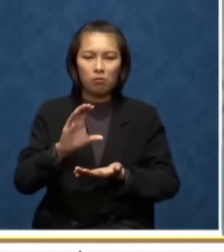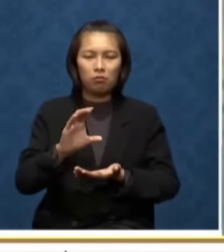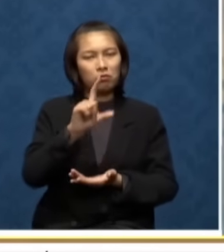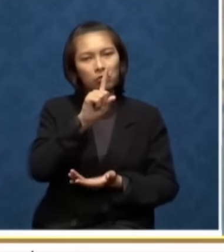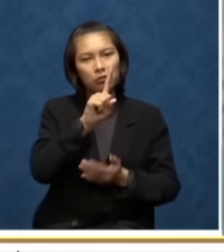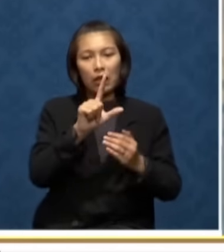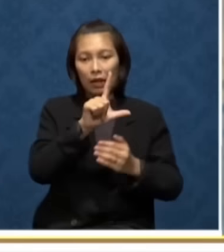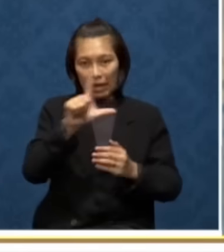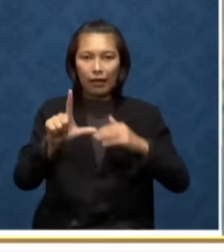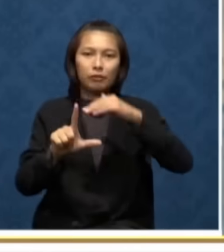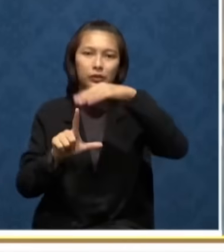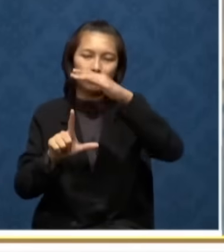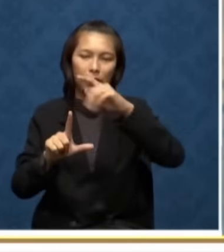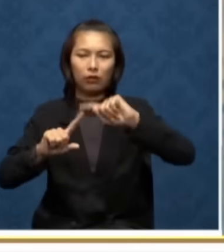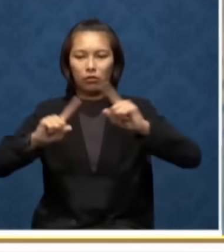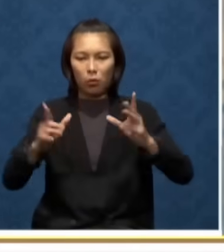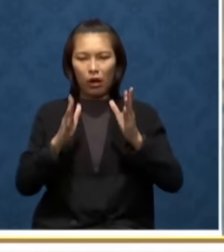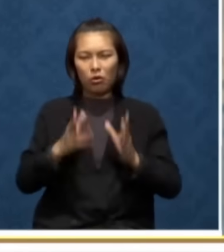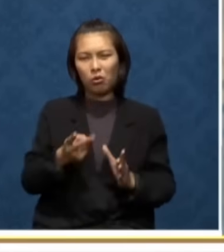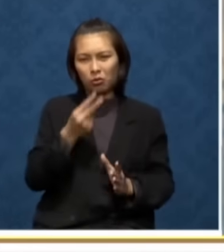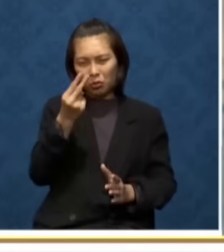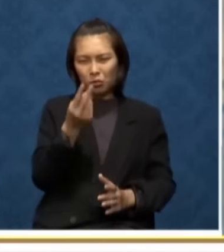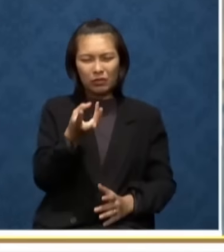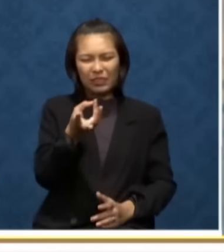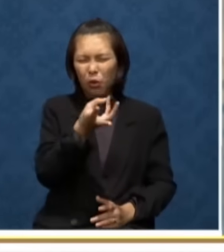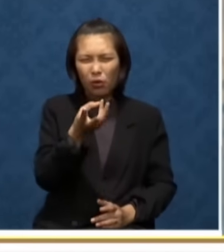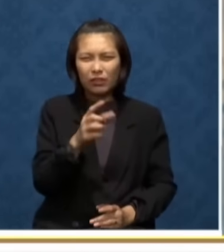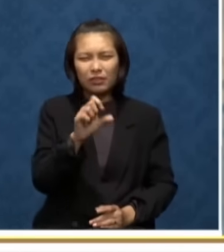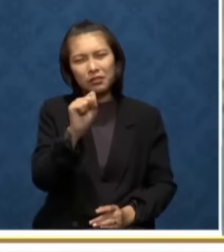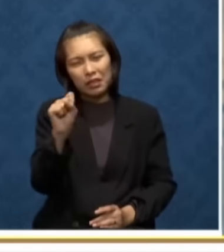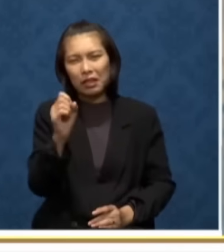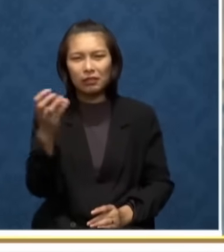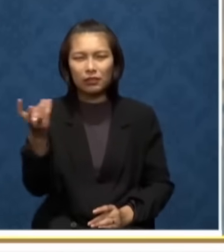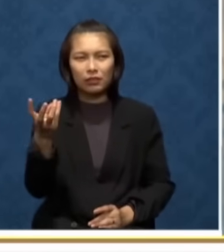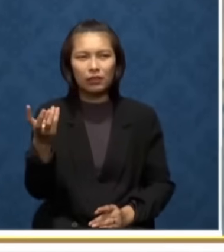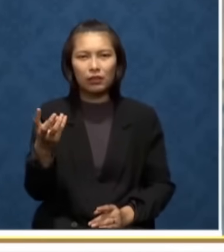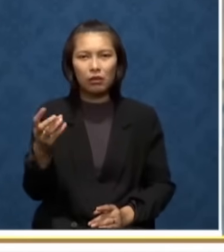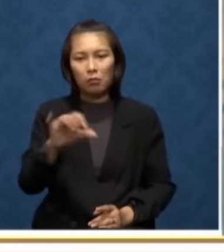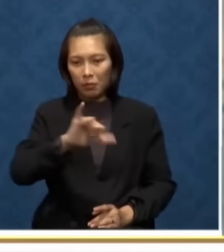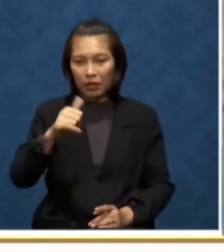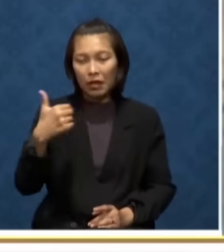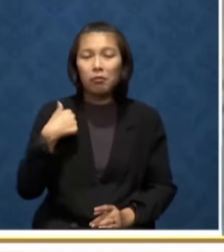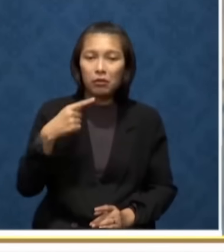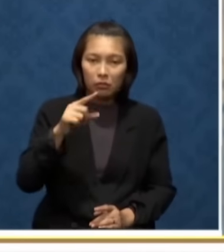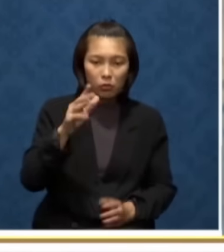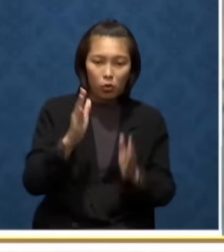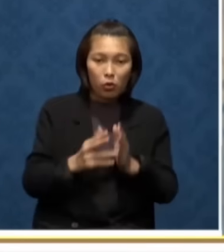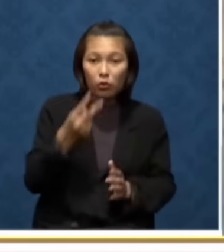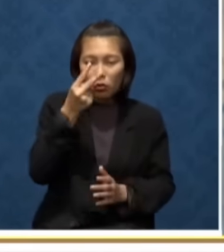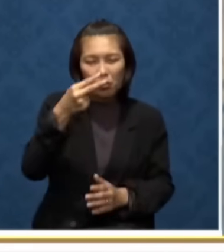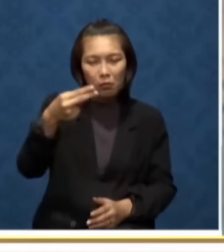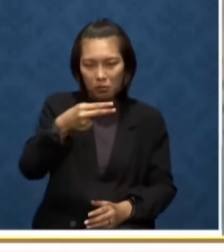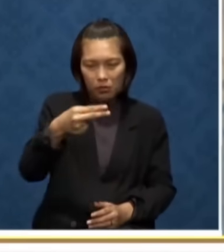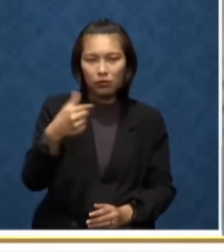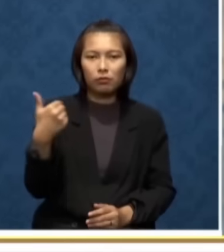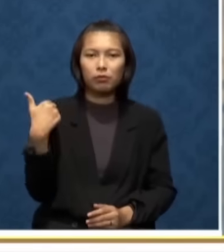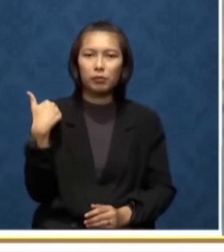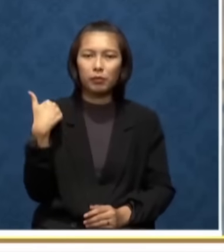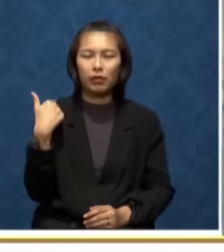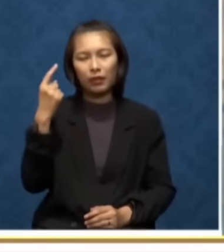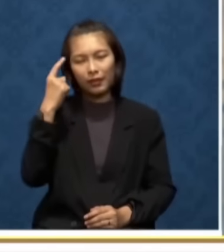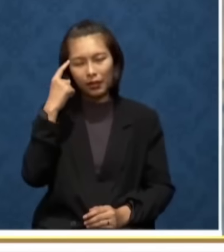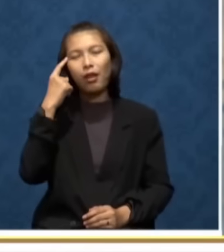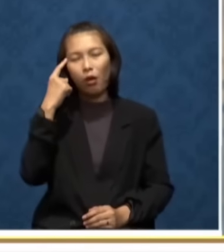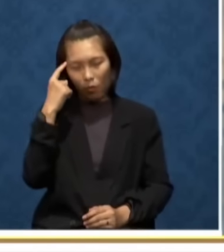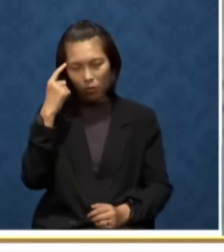แต่มีผู้ชมแค่หลักแสนเท่านั้นบางทีเป็นหลักหมื่นด้วยนะคะเป็นการดีนะคะที่